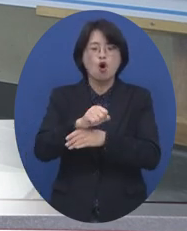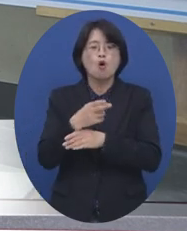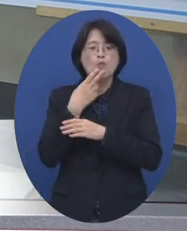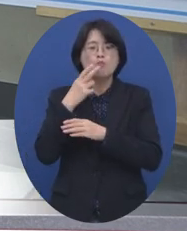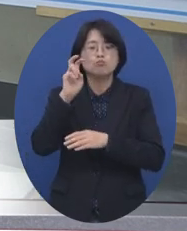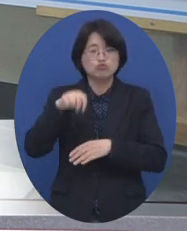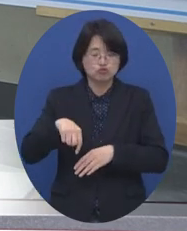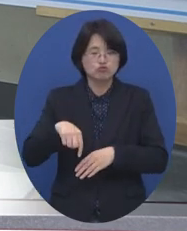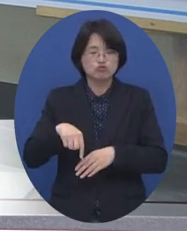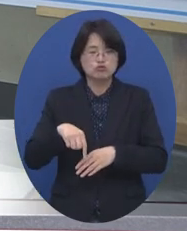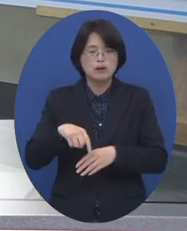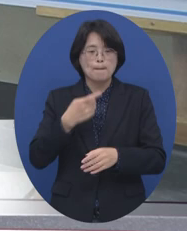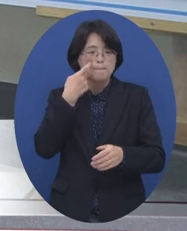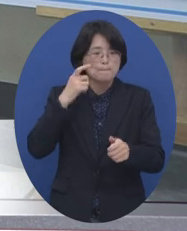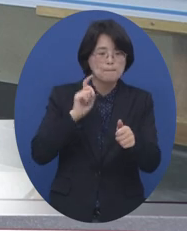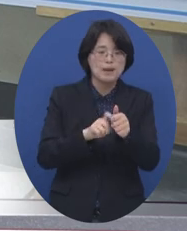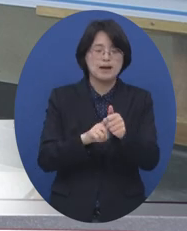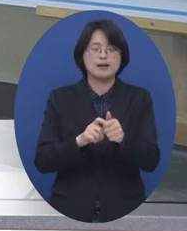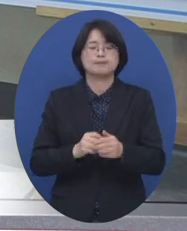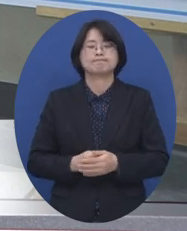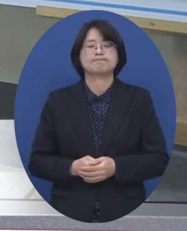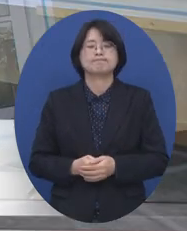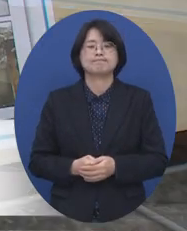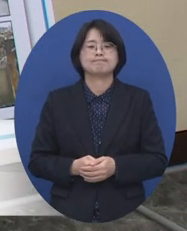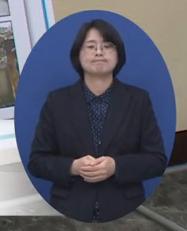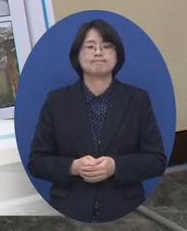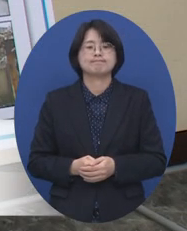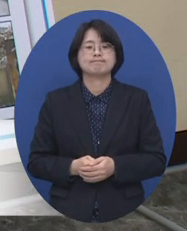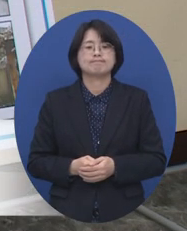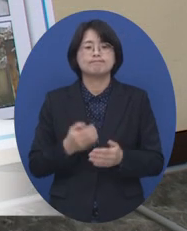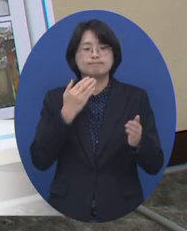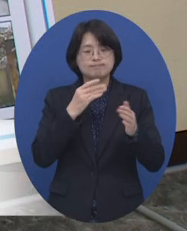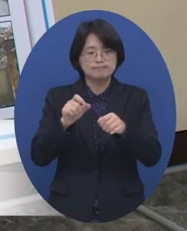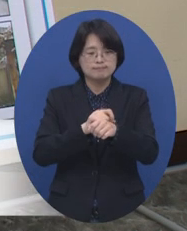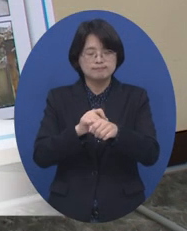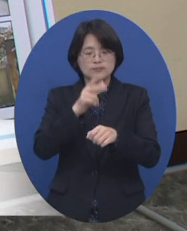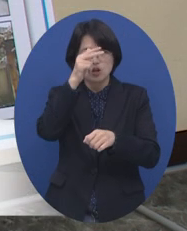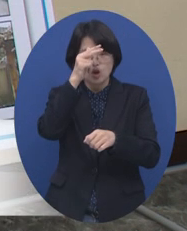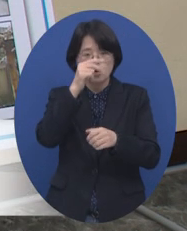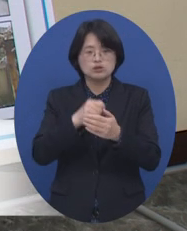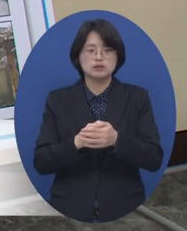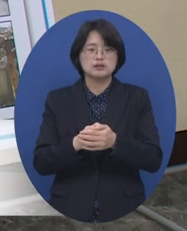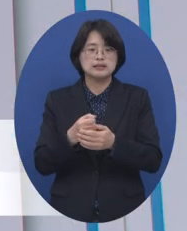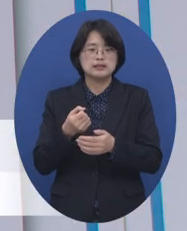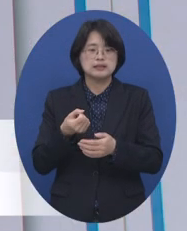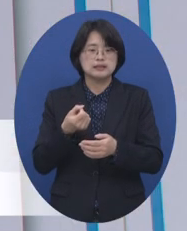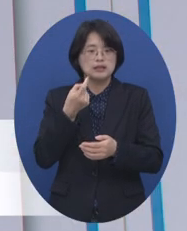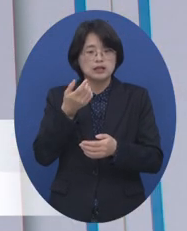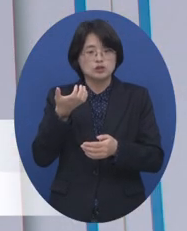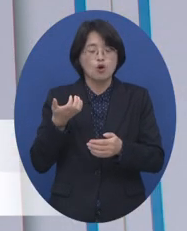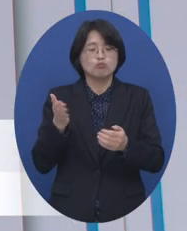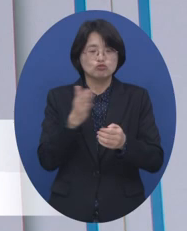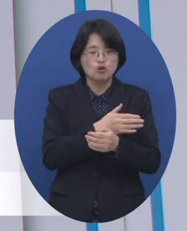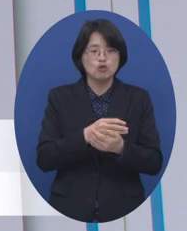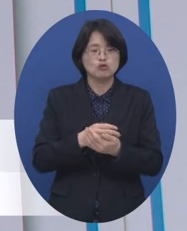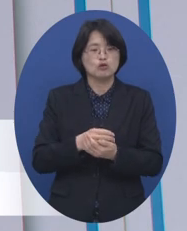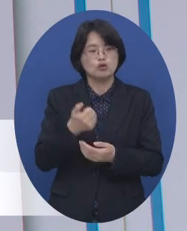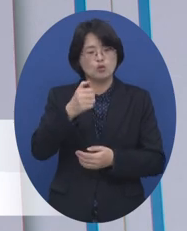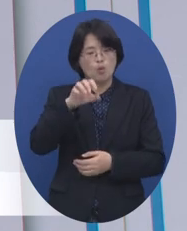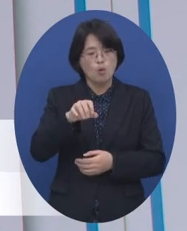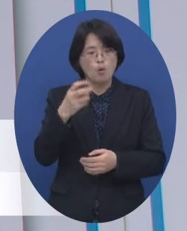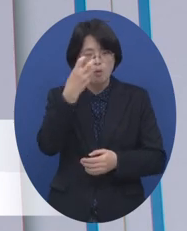건축주와 업자들이 경기도 수사에 적발됐습니다. 경기도 특별사법경찰단은 지난달부터 도내 건축물 50곳을 조사한